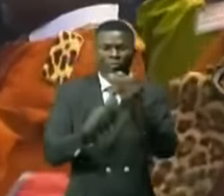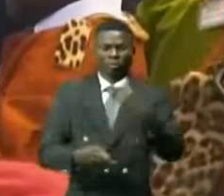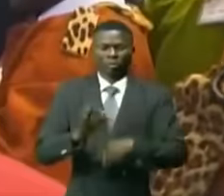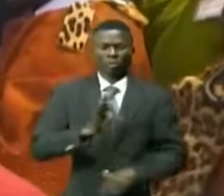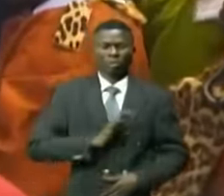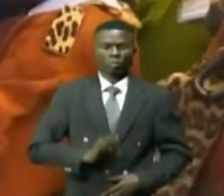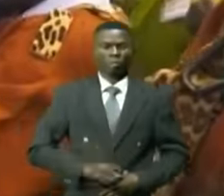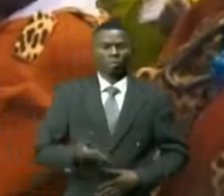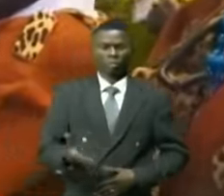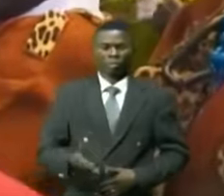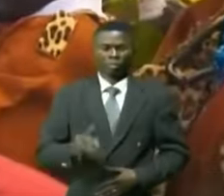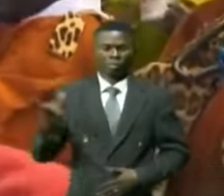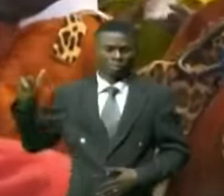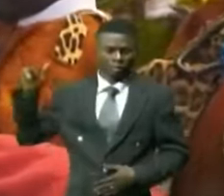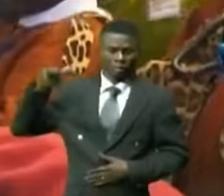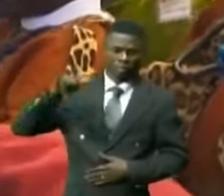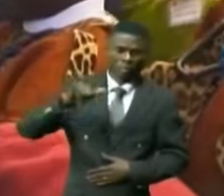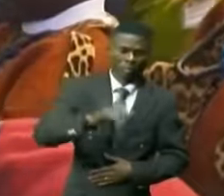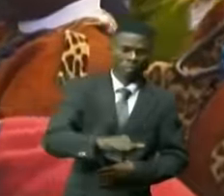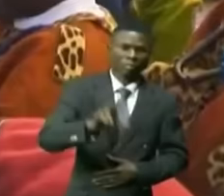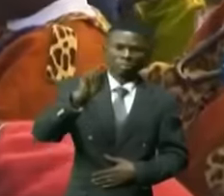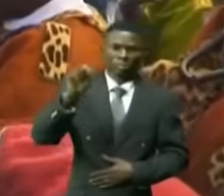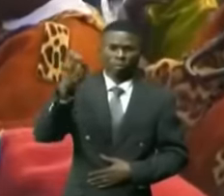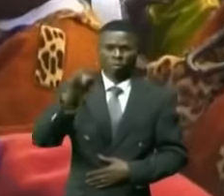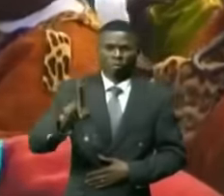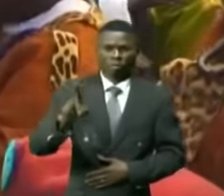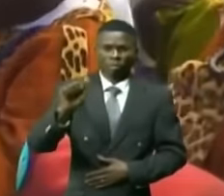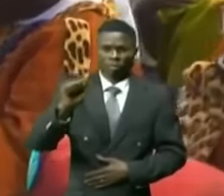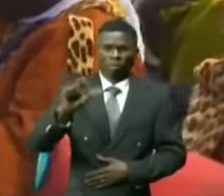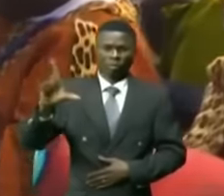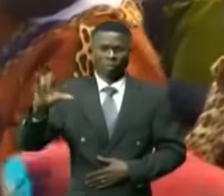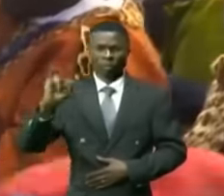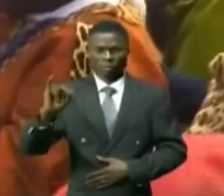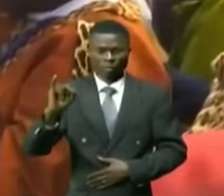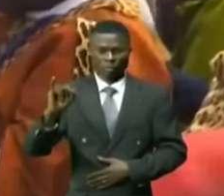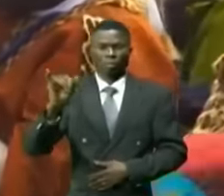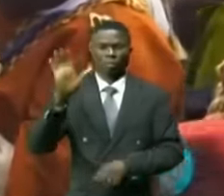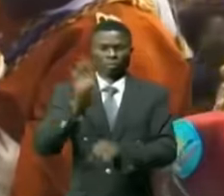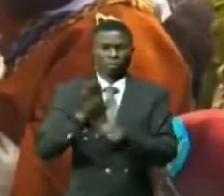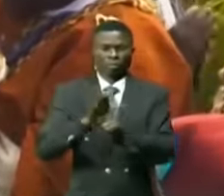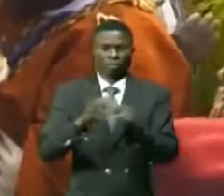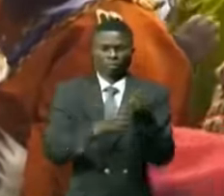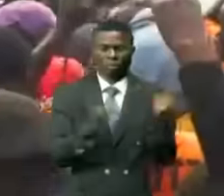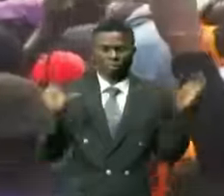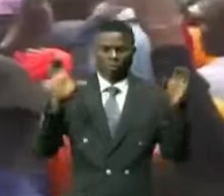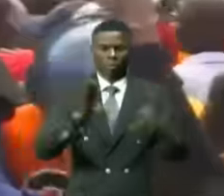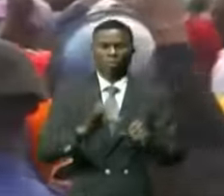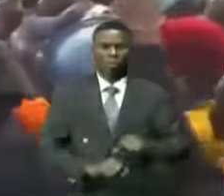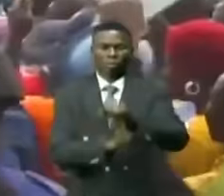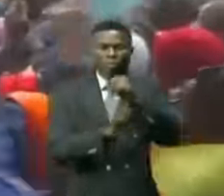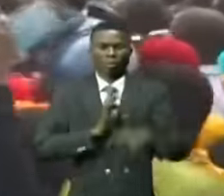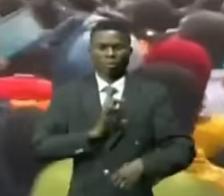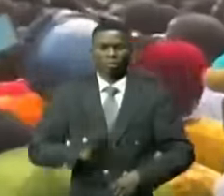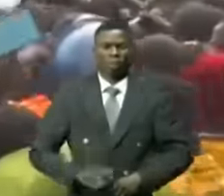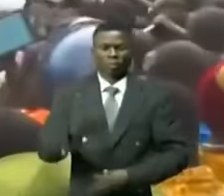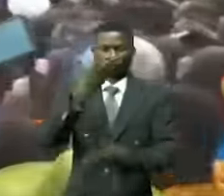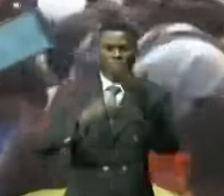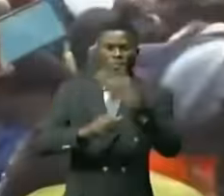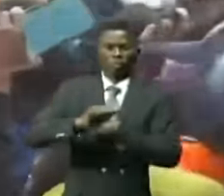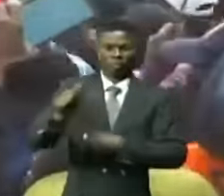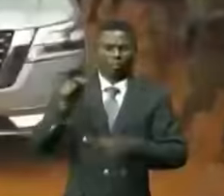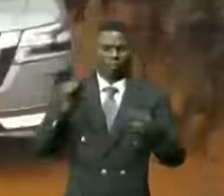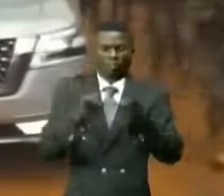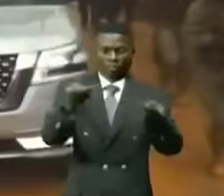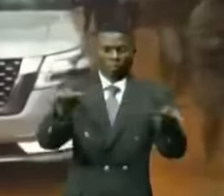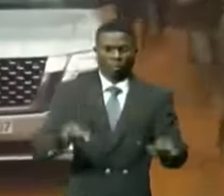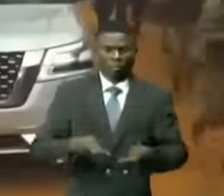présidentiels. À l'aéroport d'Enzale, la population a accompagné le président de la République, candidat à sa propre succession, jusqu'à la